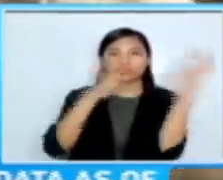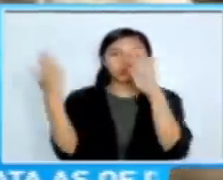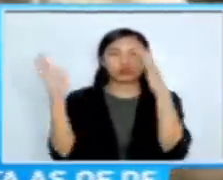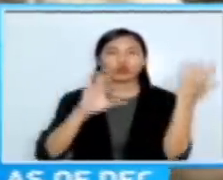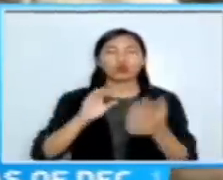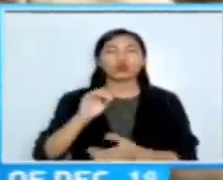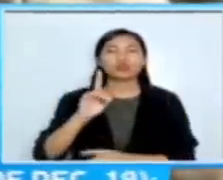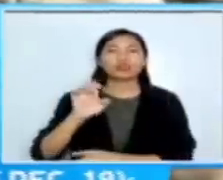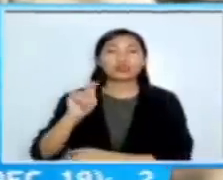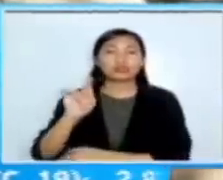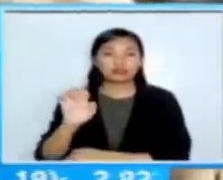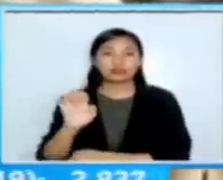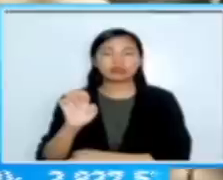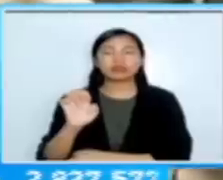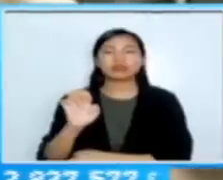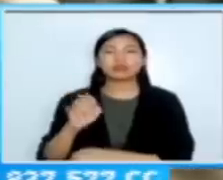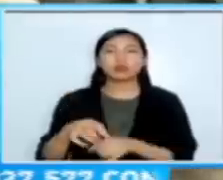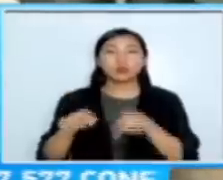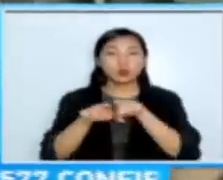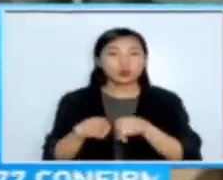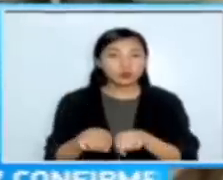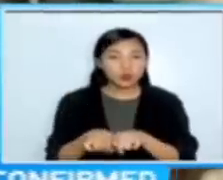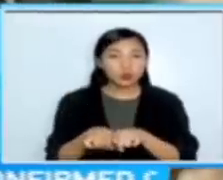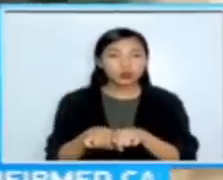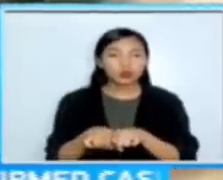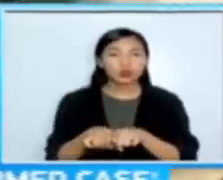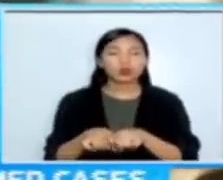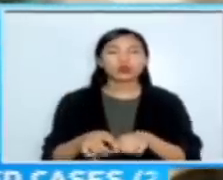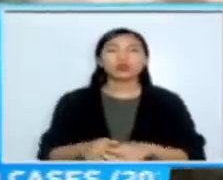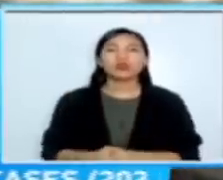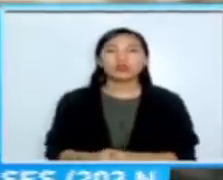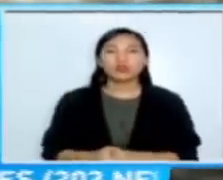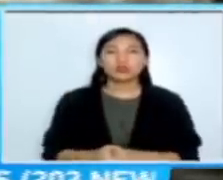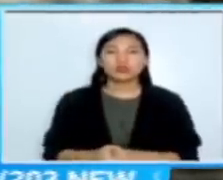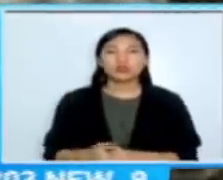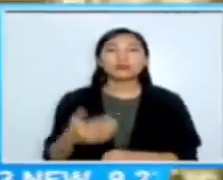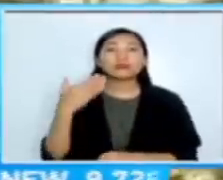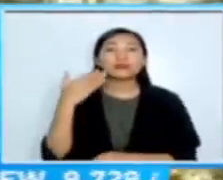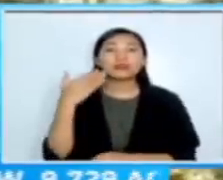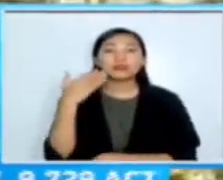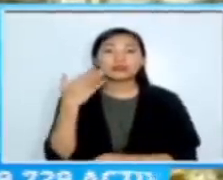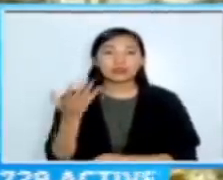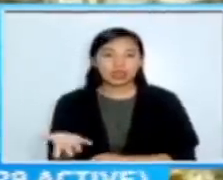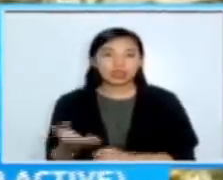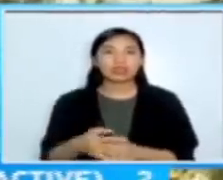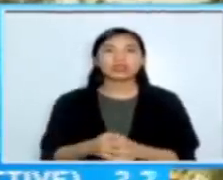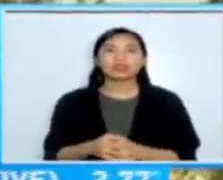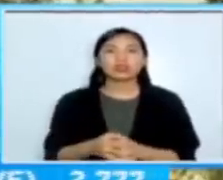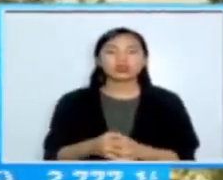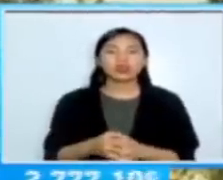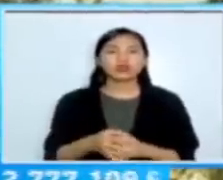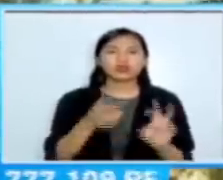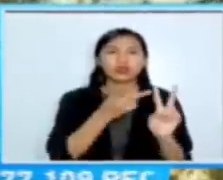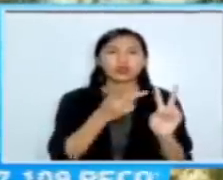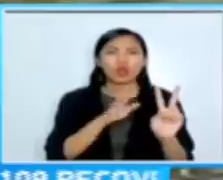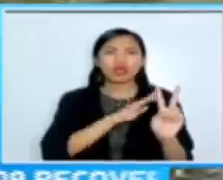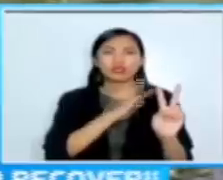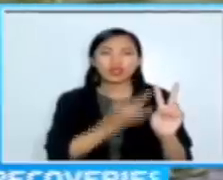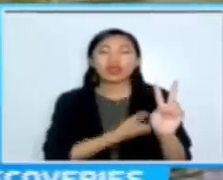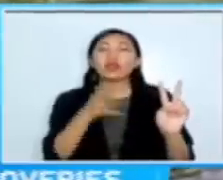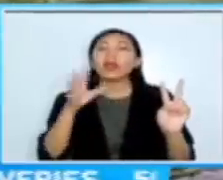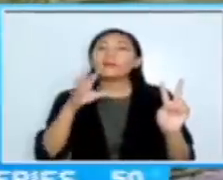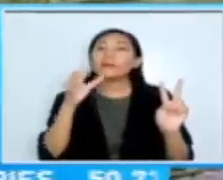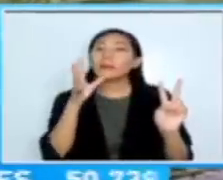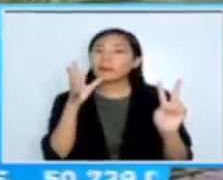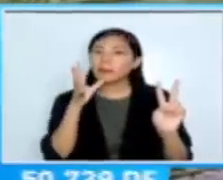ng bagyo, kinitil din ito ang buhay ng ina ng tahanan at dalawang anak nito. Kasagsagan ng bagyo, habang nagigiba ang